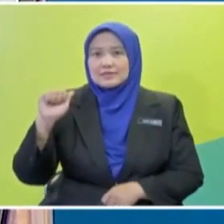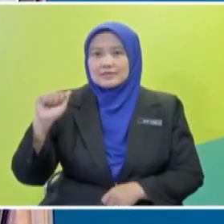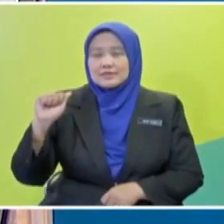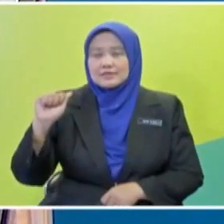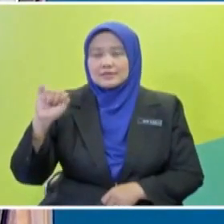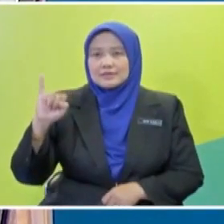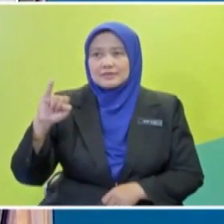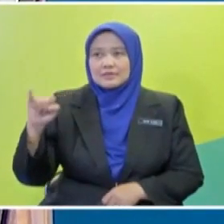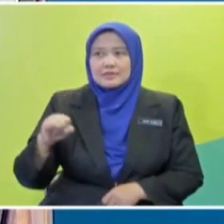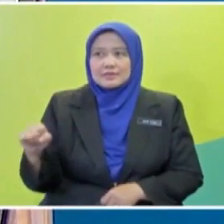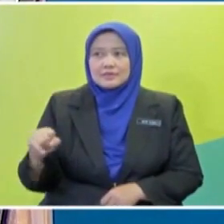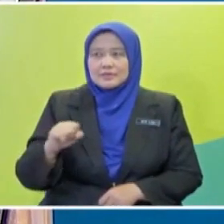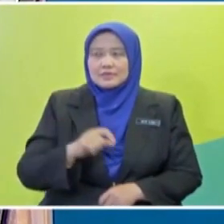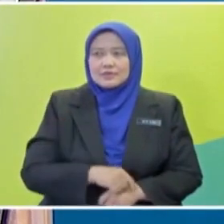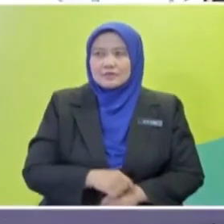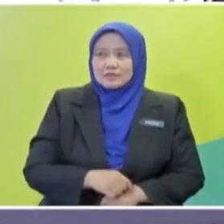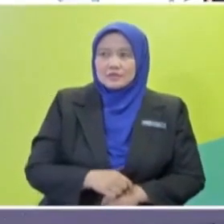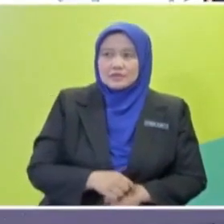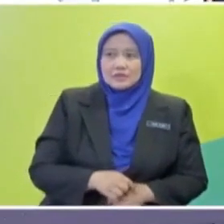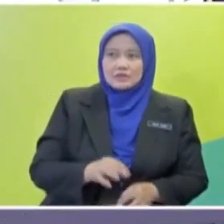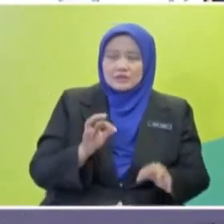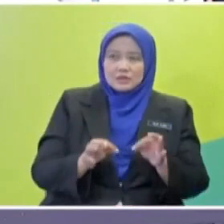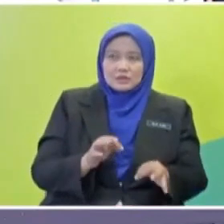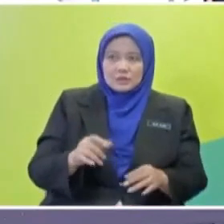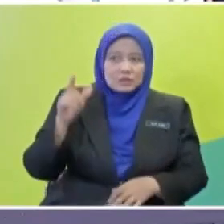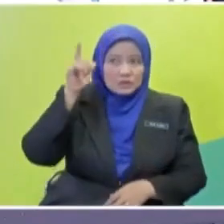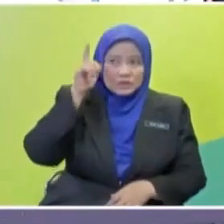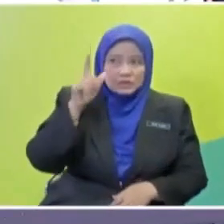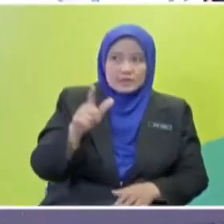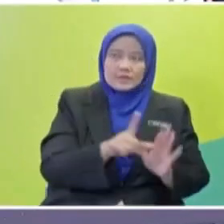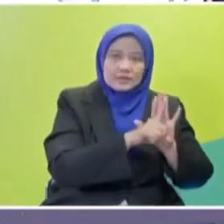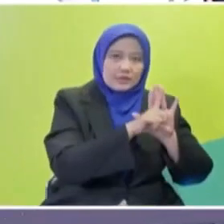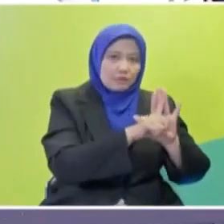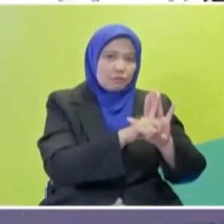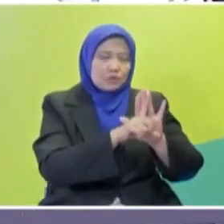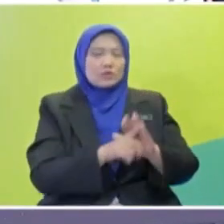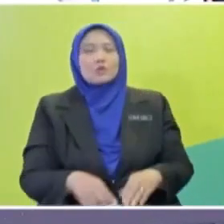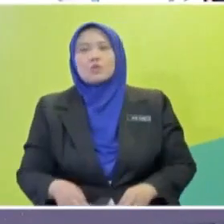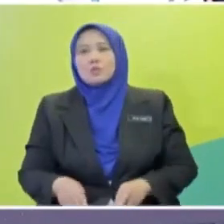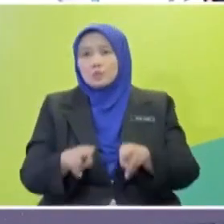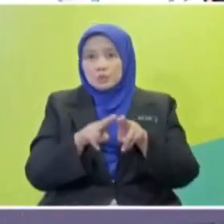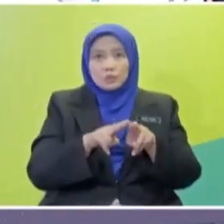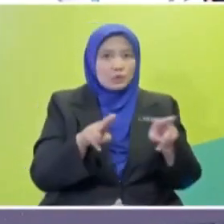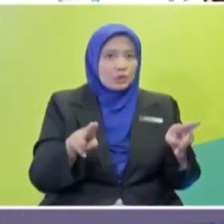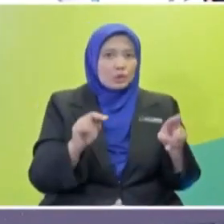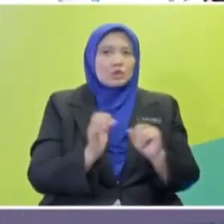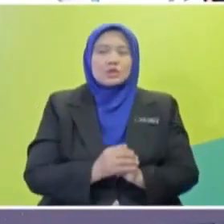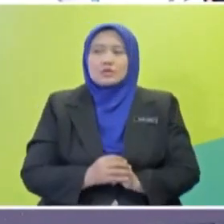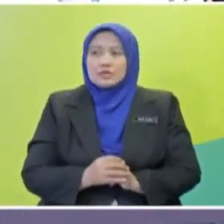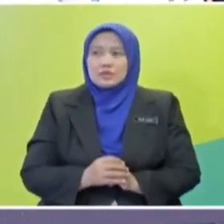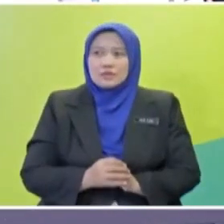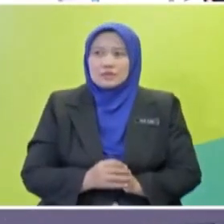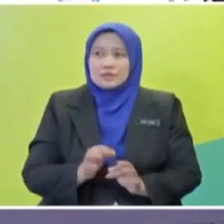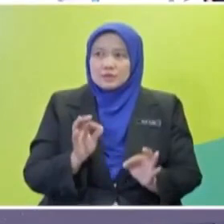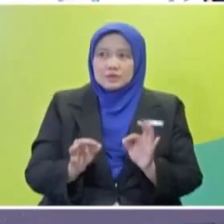kepentingan kita buat pada ukuran. Okay, ukuran ni, label ukuran ni supaya orang tahu size dia sesuai atau tidak. Okay, projek kita ialah gelang